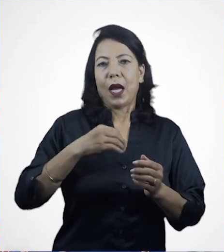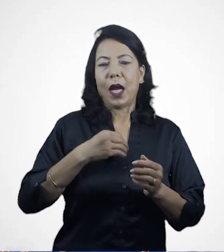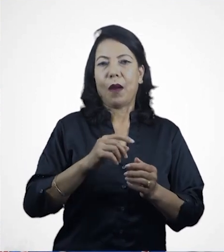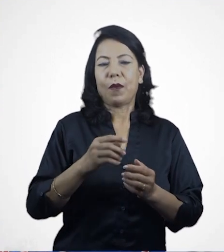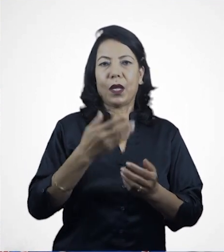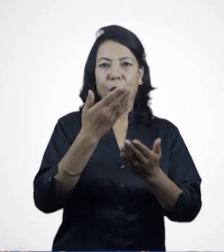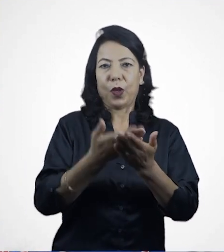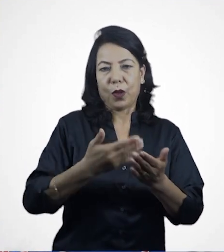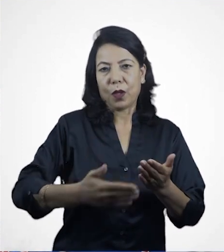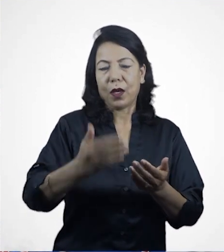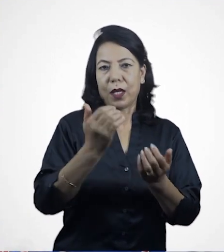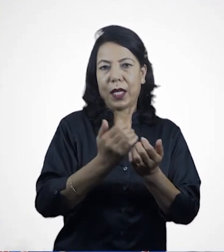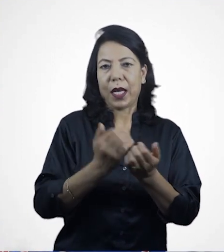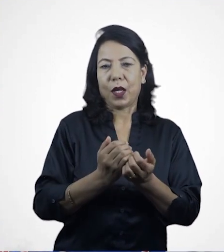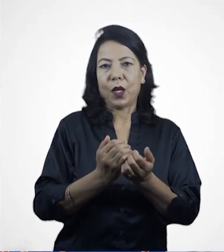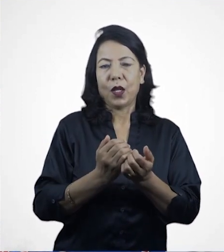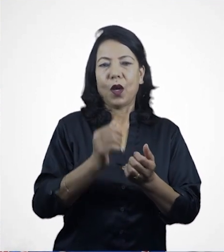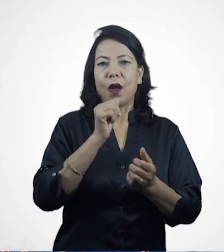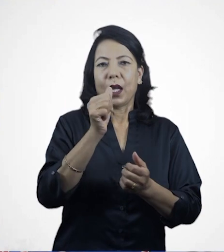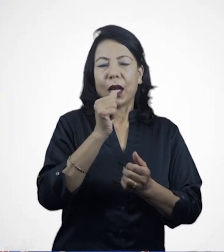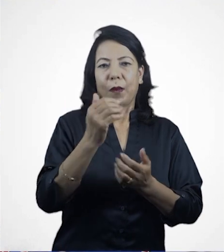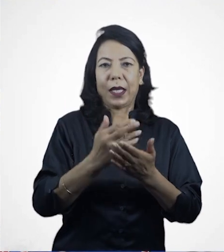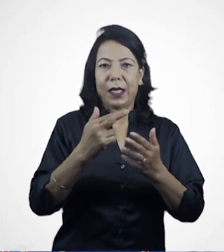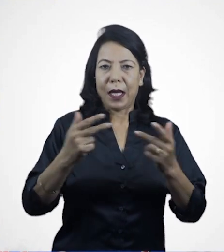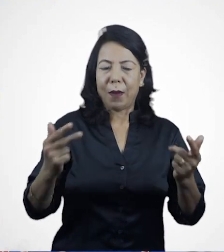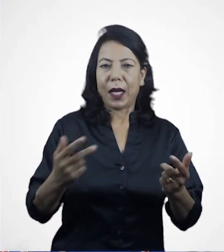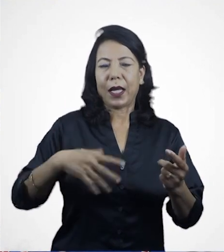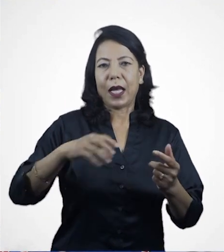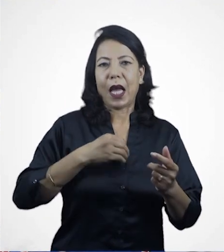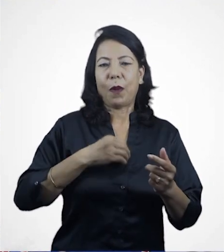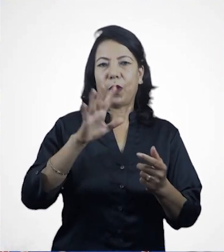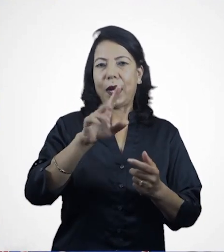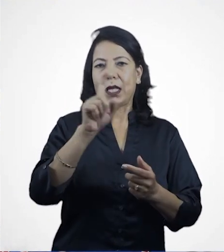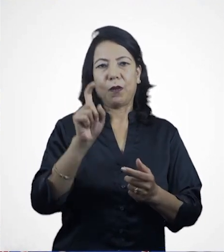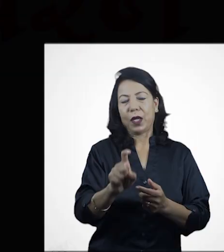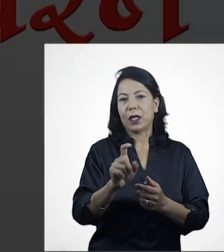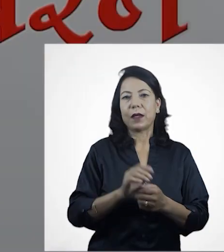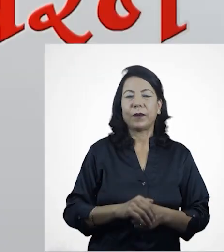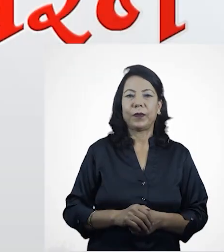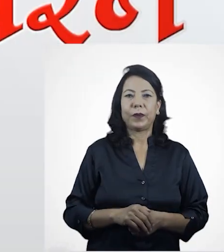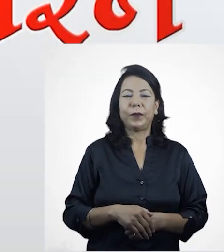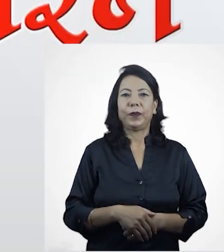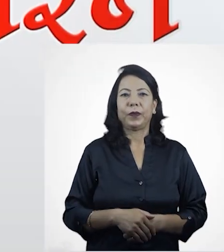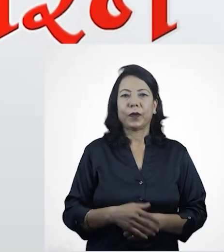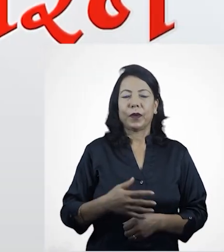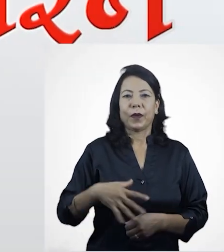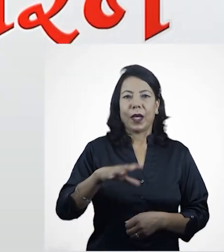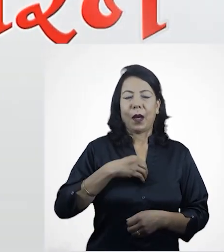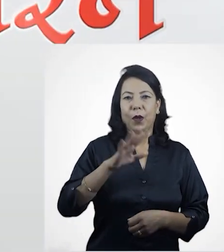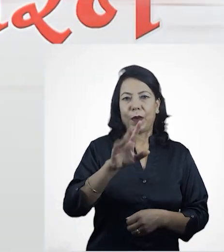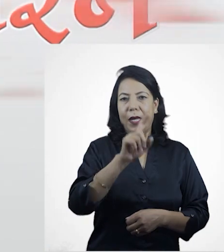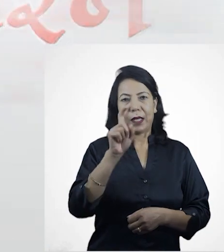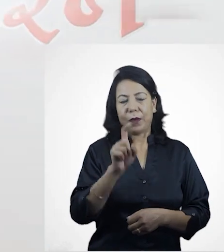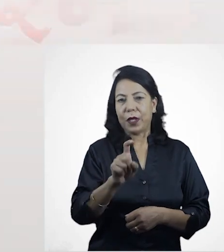प्रस्तुत गरना गोई रही काचाऊ अंतर बार तात्मक समागरी हम्रो पांच प्रस्ना हम्रो